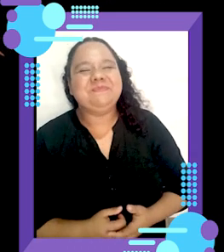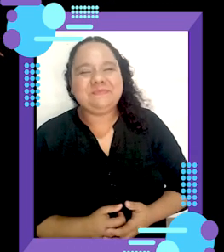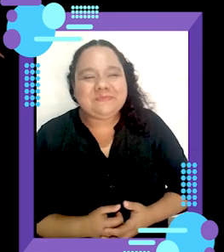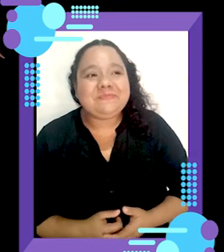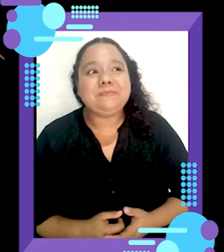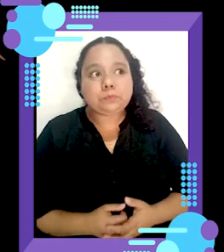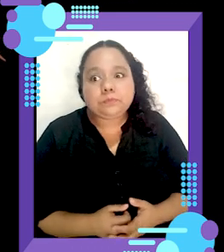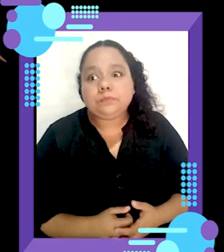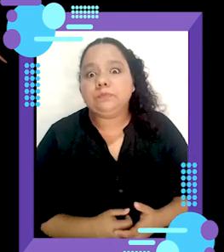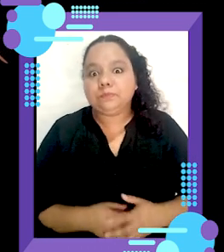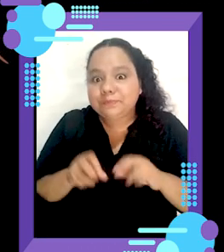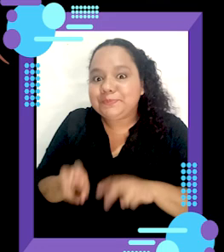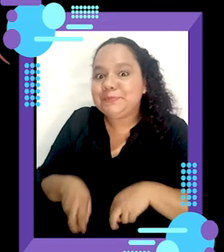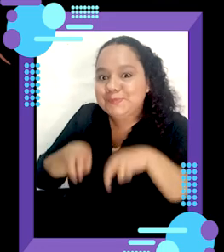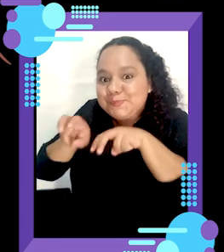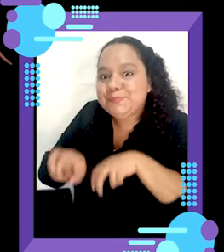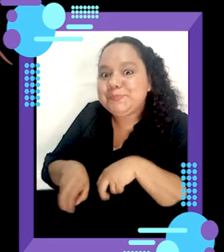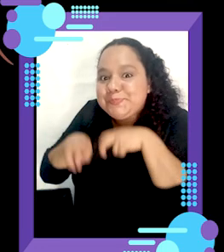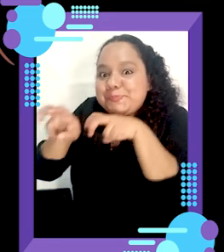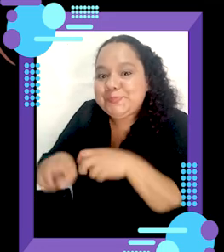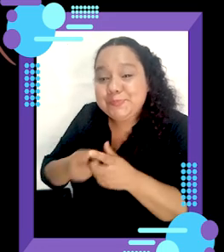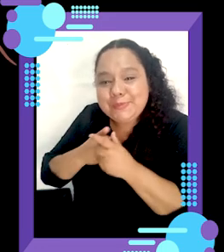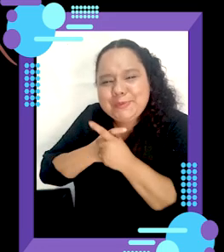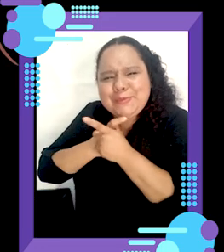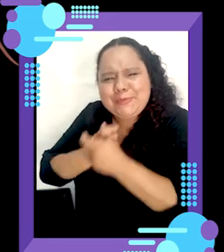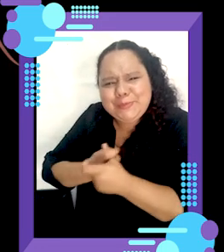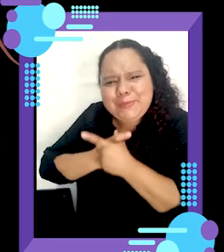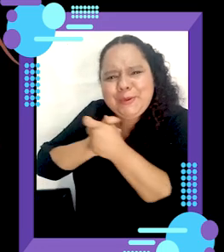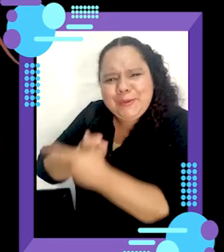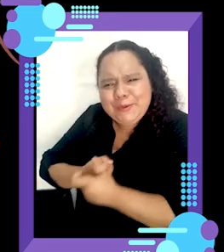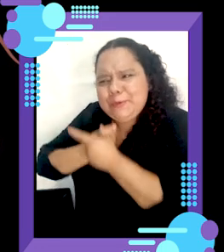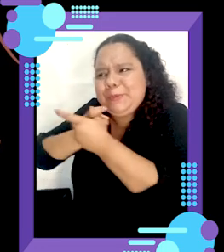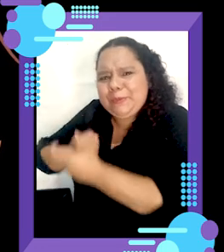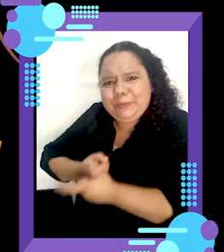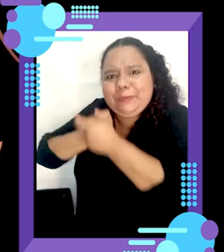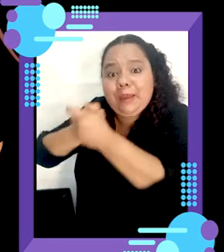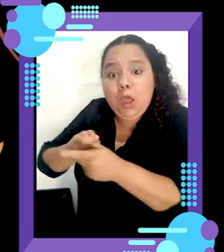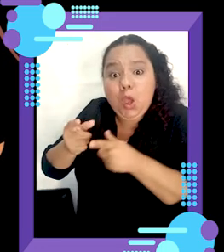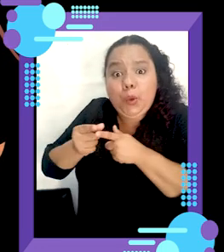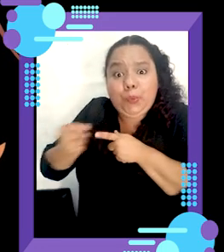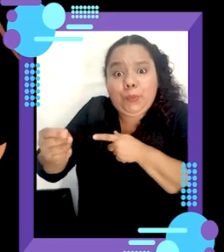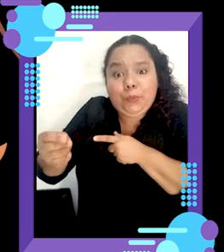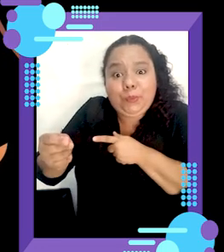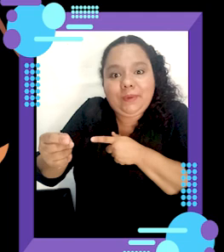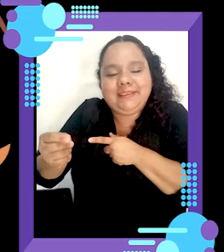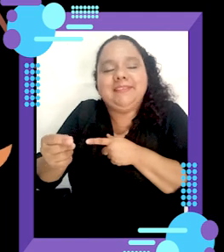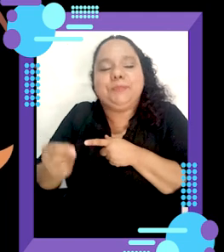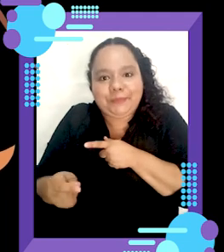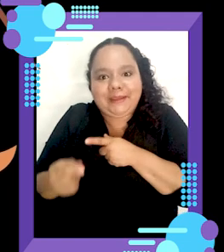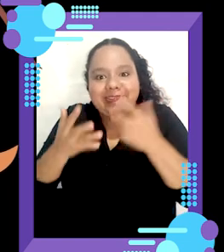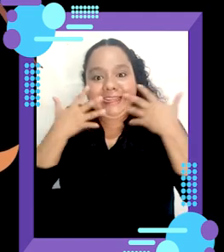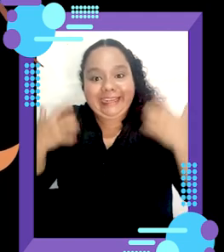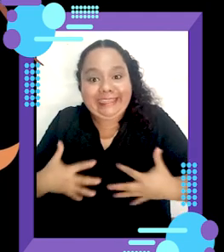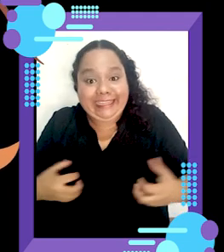se lanzó hacia la montaña y corrió, con mucha prisa se alejó del perro. Así